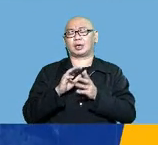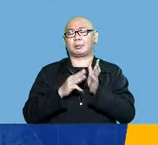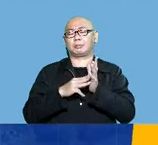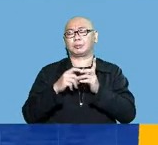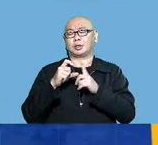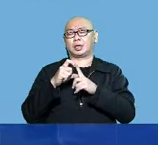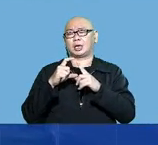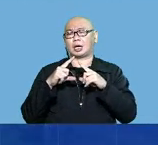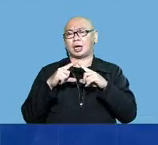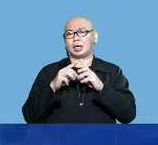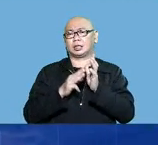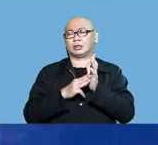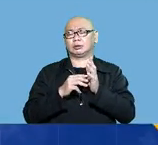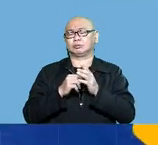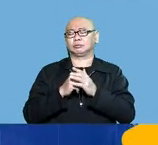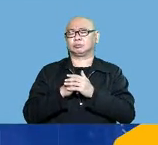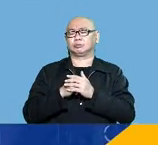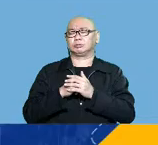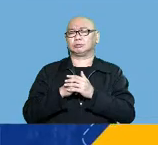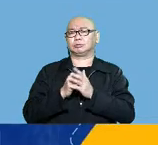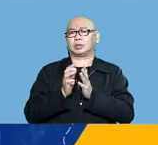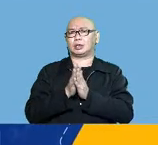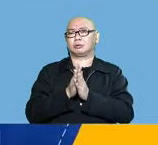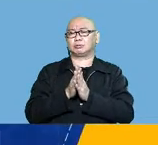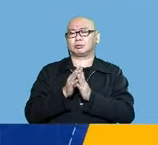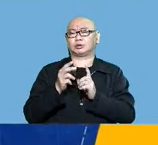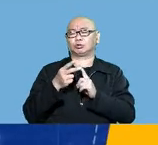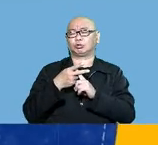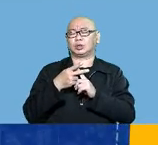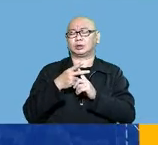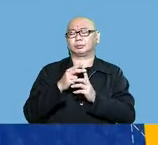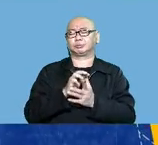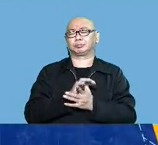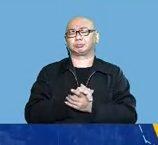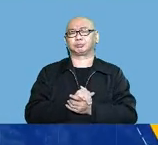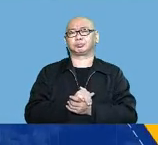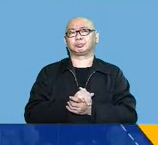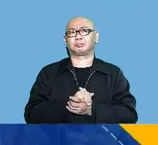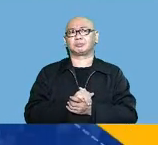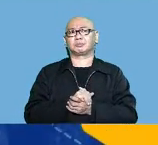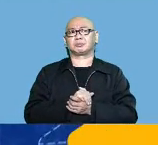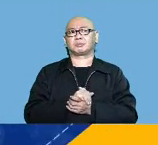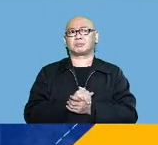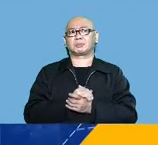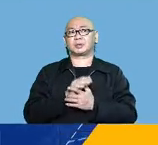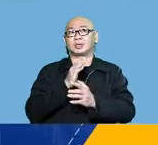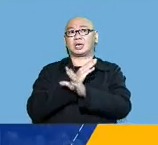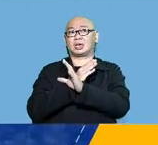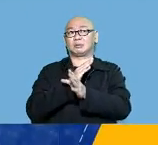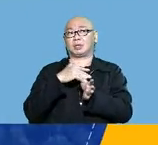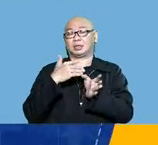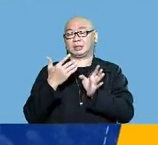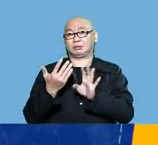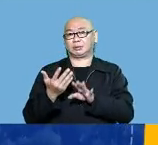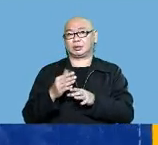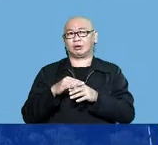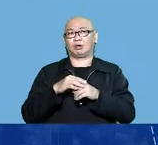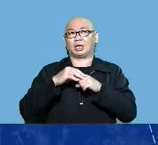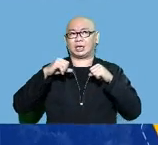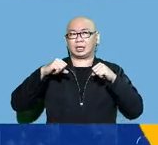dan petanda vaskuler kadar iskemik modified albumin. Pencegahan kematian mendadak saat olahraga.